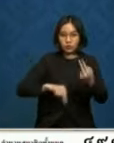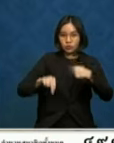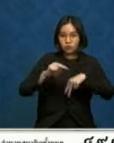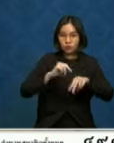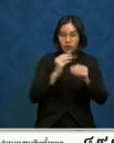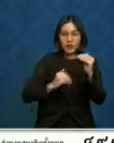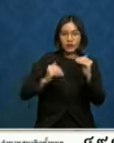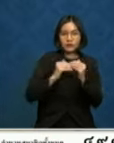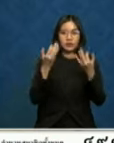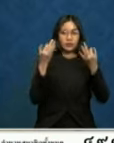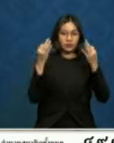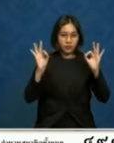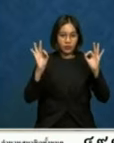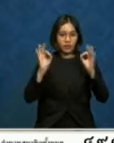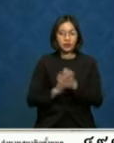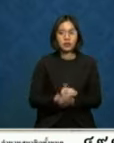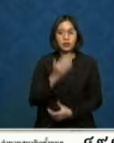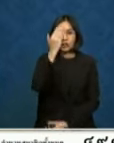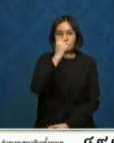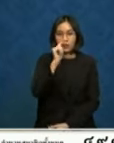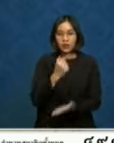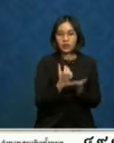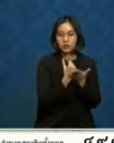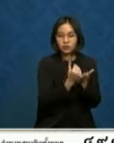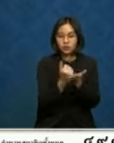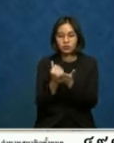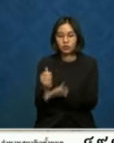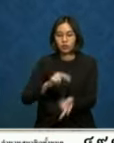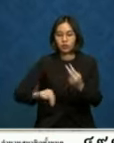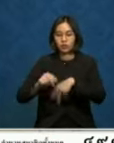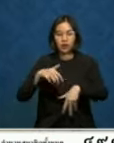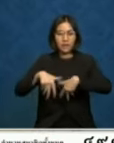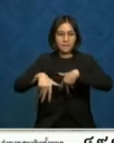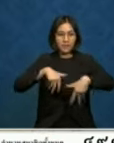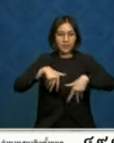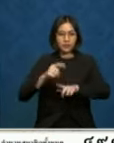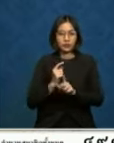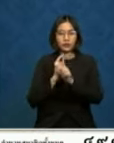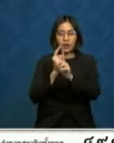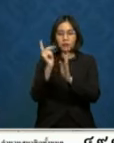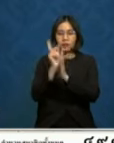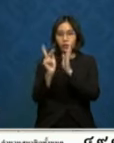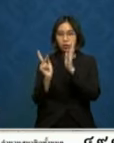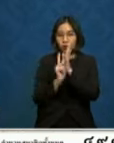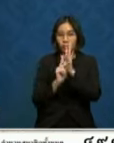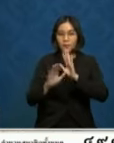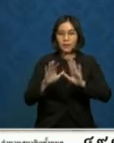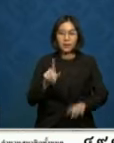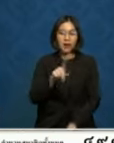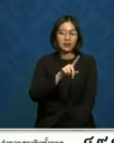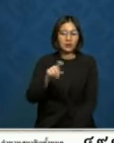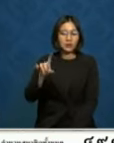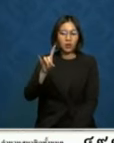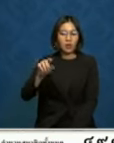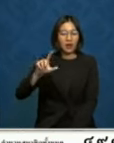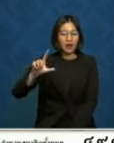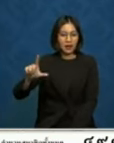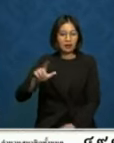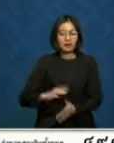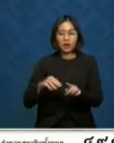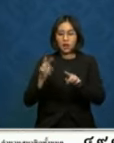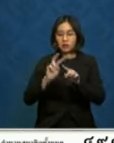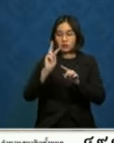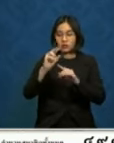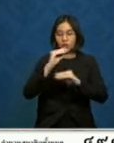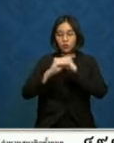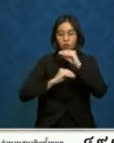สิทธิเสรีภาพเพื่อช่วยเหลือเยียวยาประชาชนตามกฎหมายประมาณ108ล้านบาท2